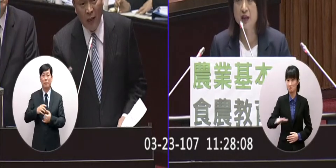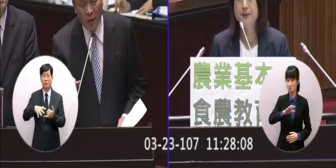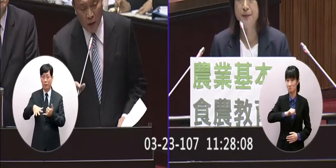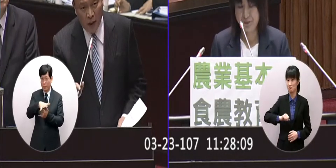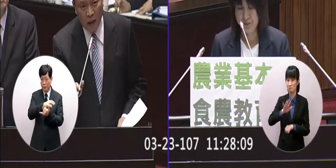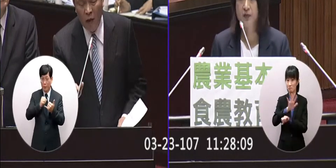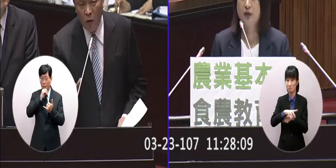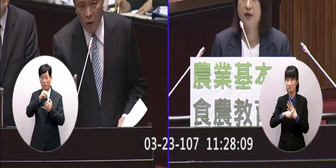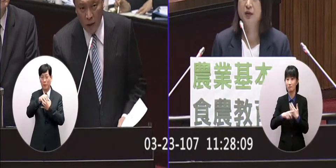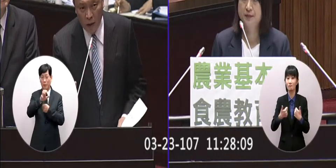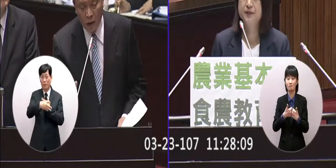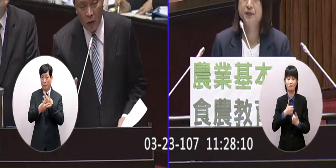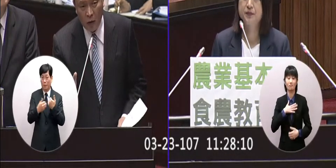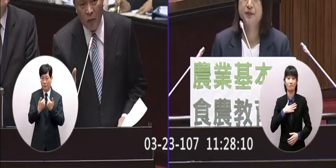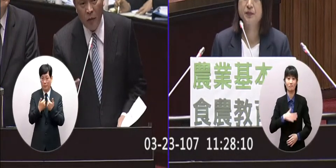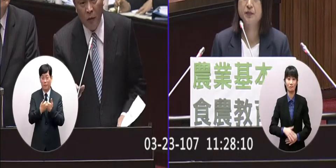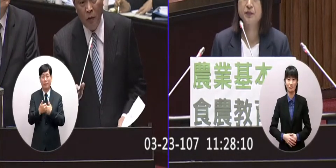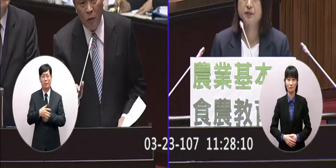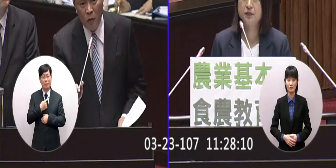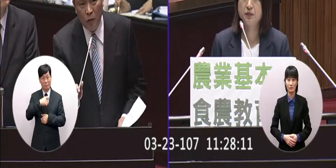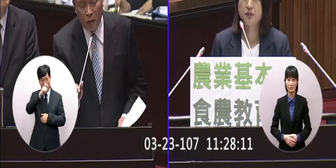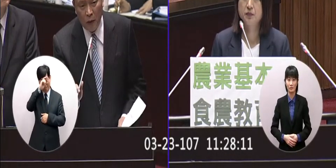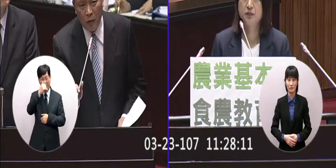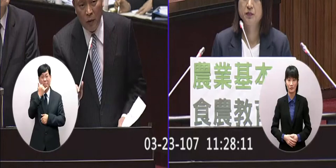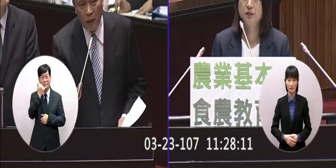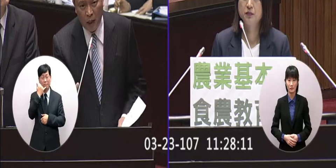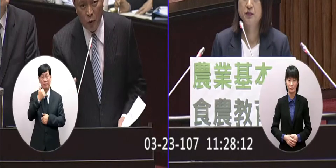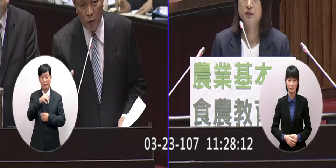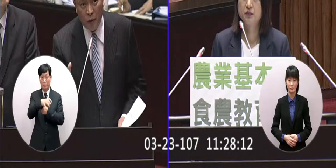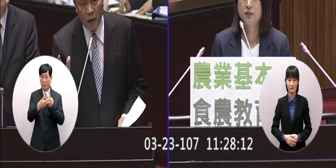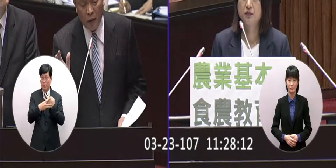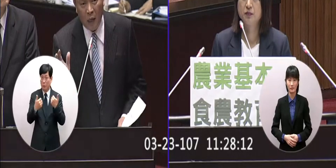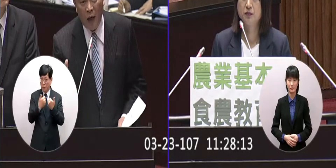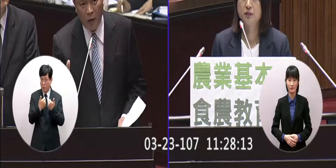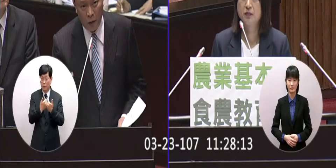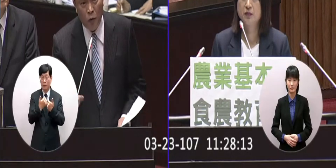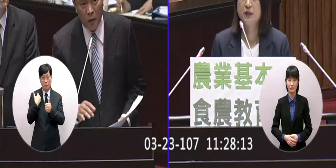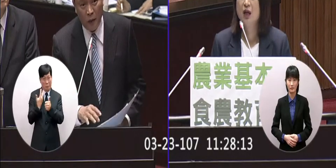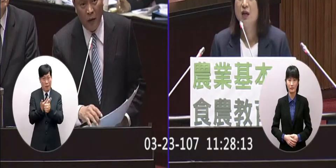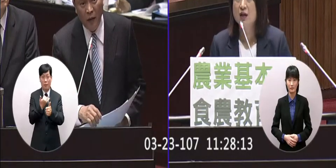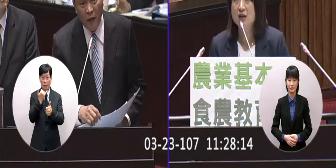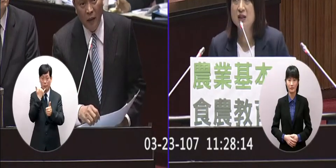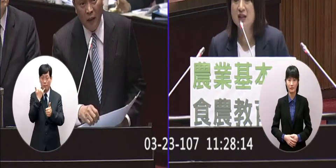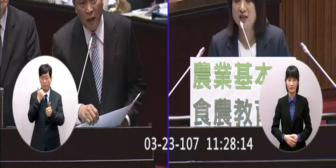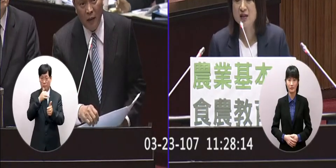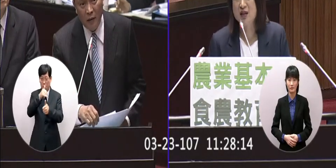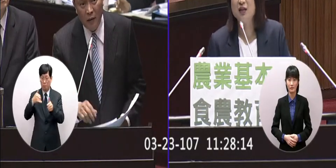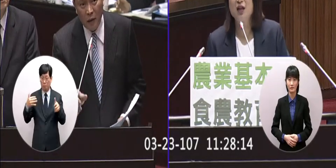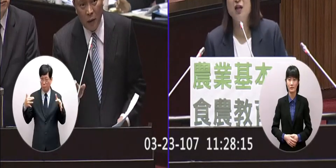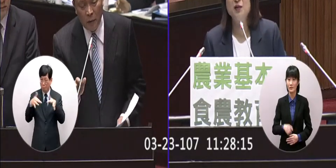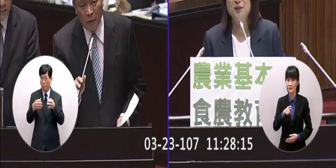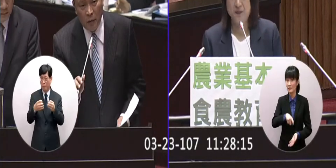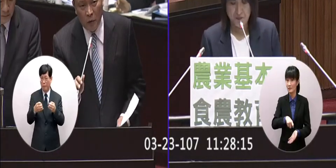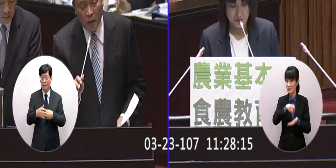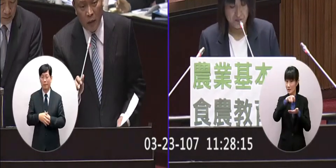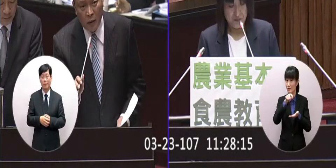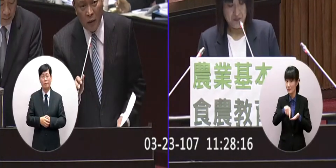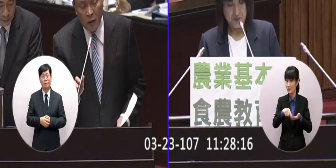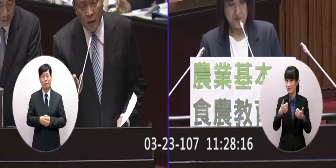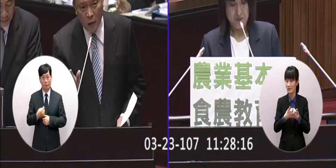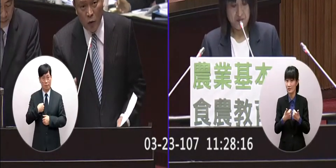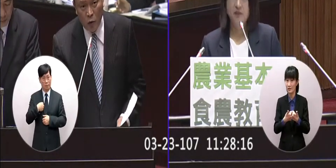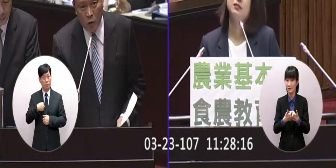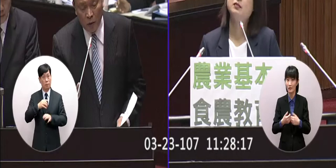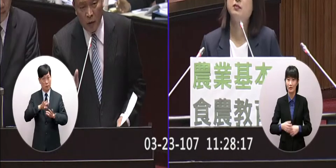召开的农业会议，我们希望能够透过农业会议来做一个更好的聚焦。 既然您提到 这个部分，我们